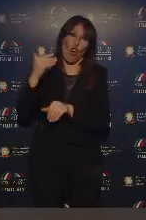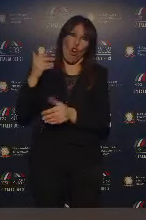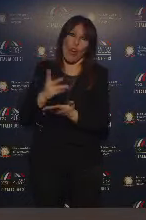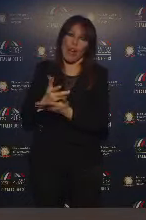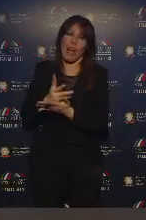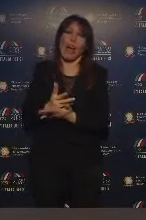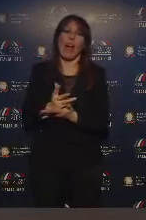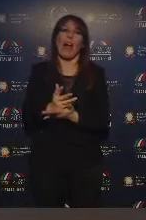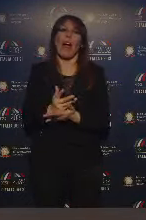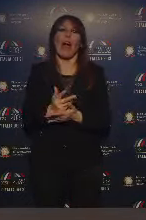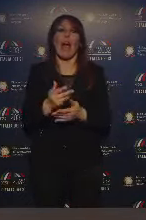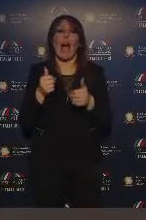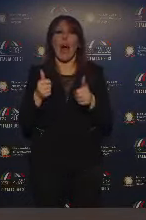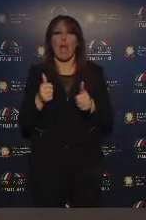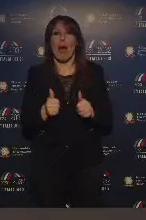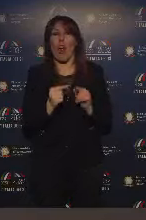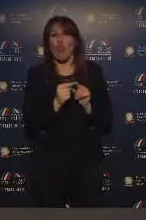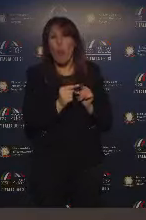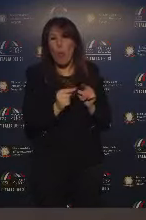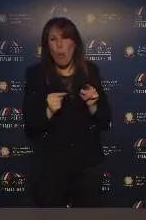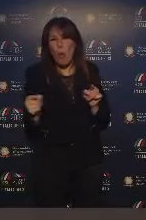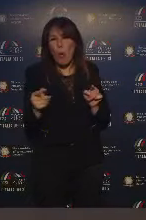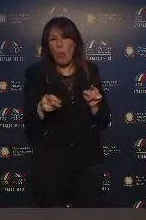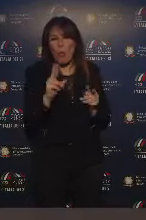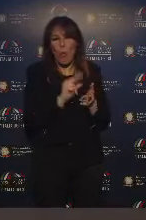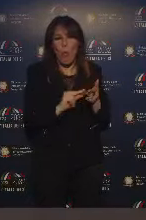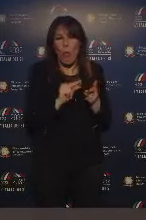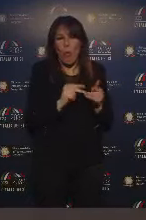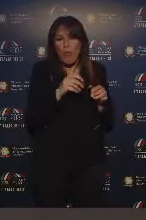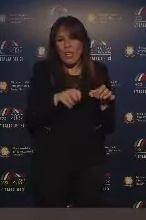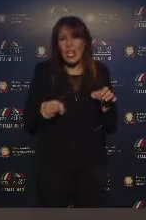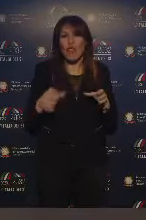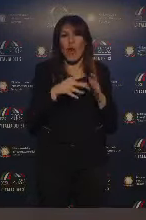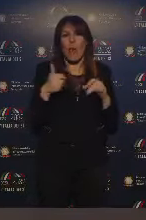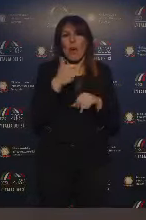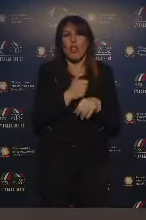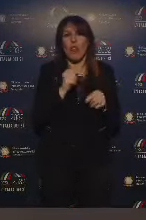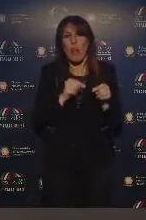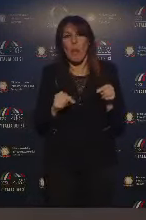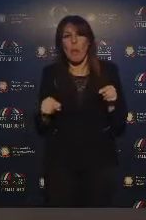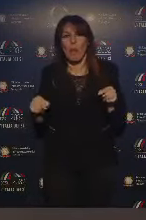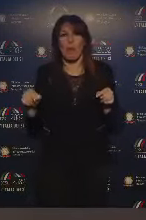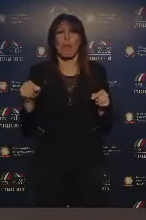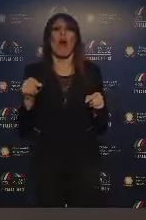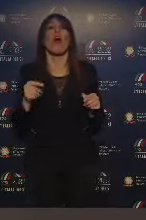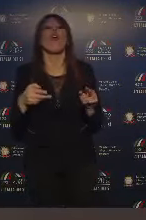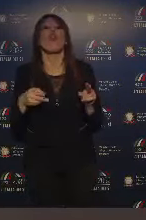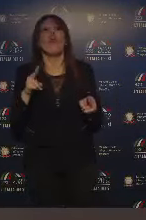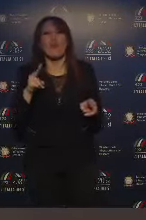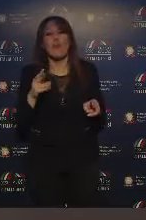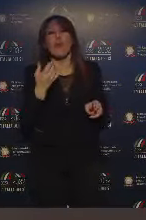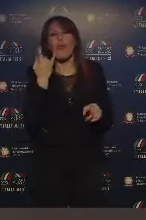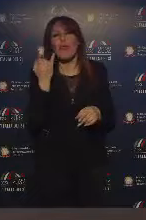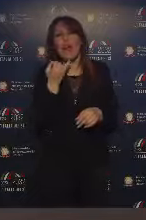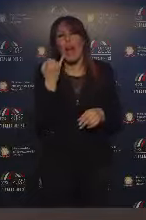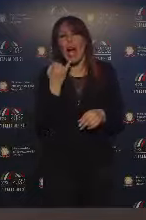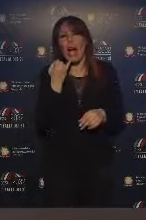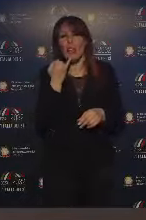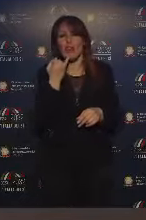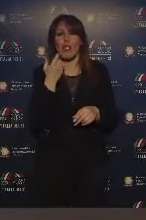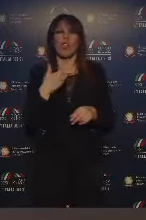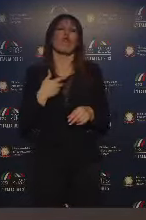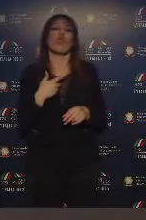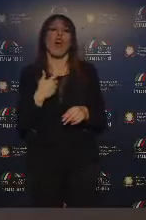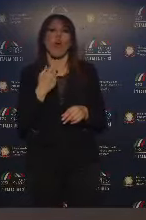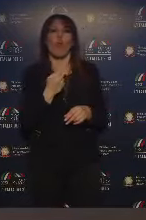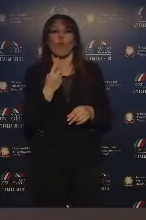burocratico dell'appalto più uffici l'imprenditore deve girare più purtroppo è facile durante 1 2 3